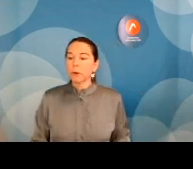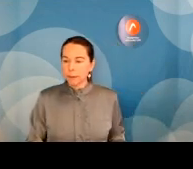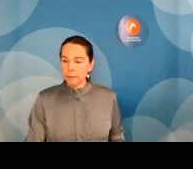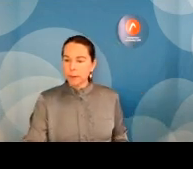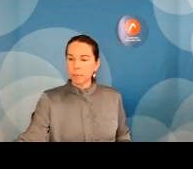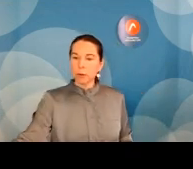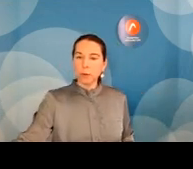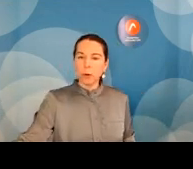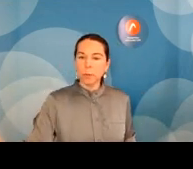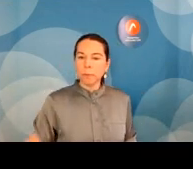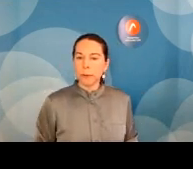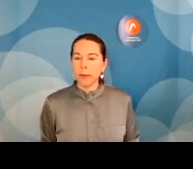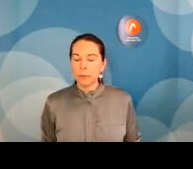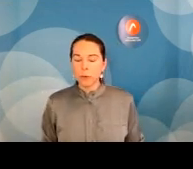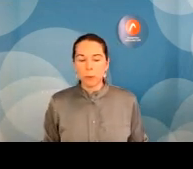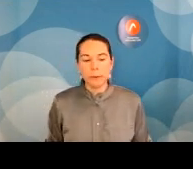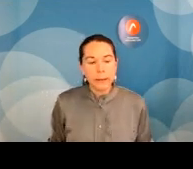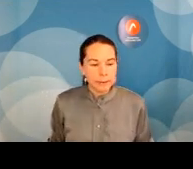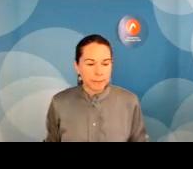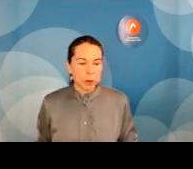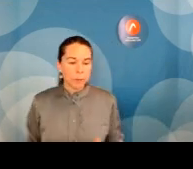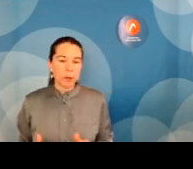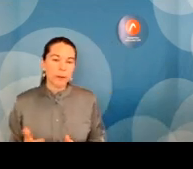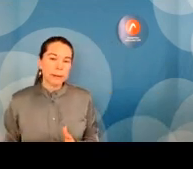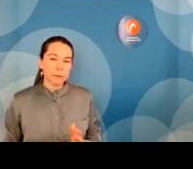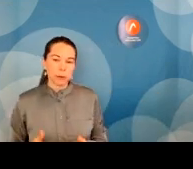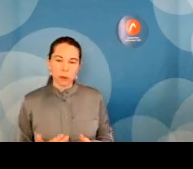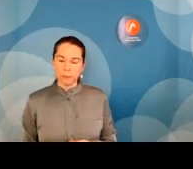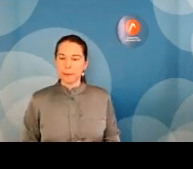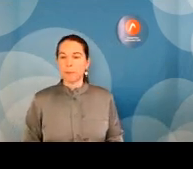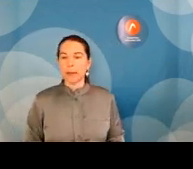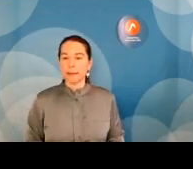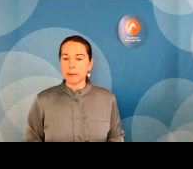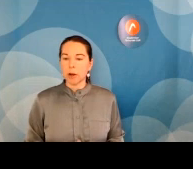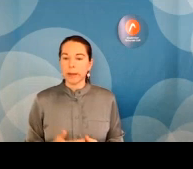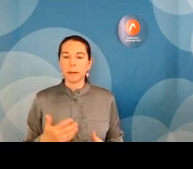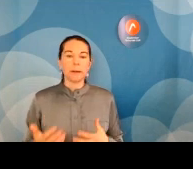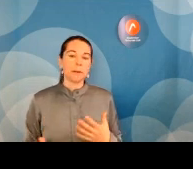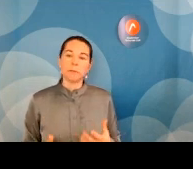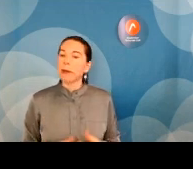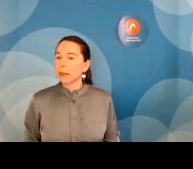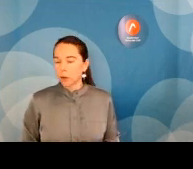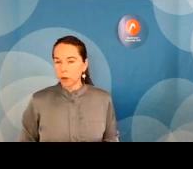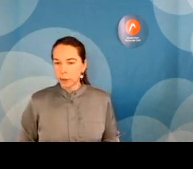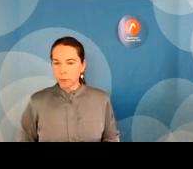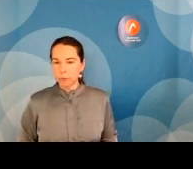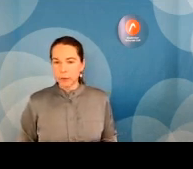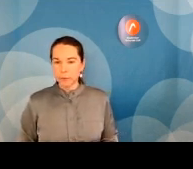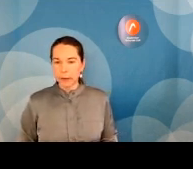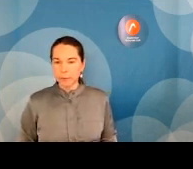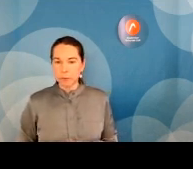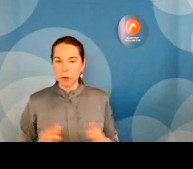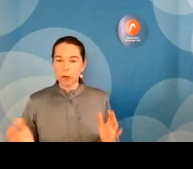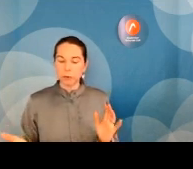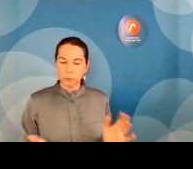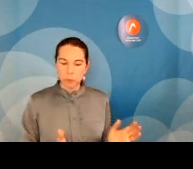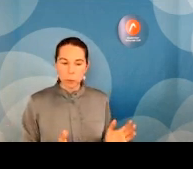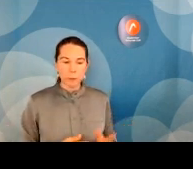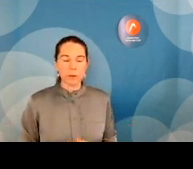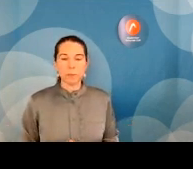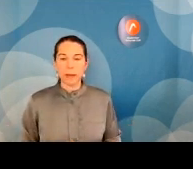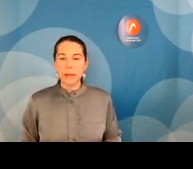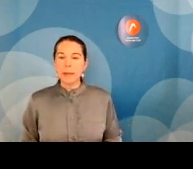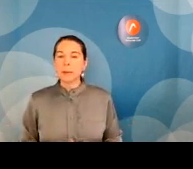Precis, och det vi ska prata om nu, det är vi kommer prata lite först om diskrimineringslagen. Väldigt kort eftersom det finns flera seminarier